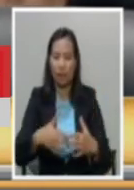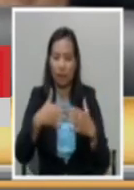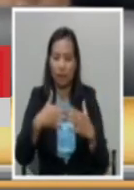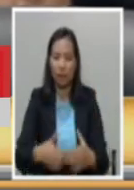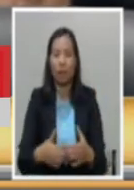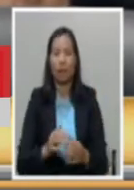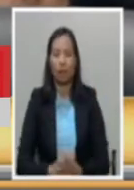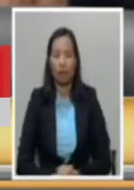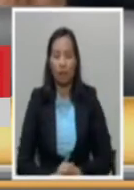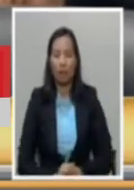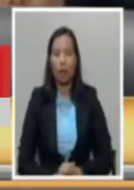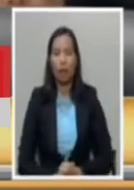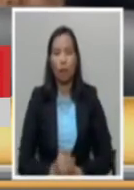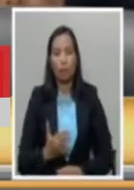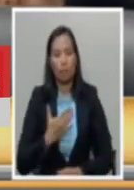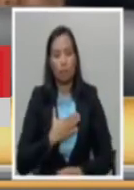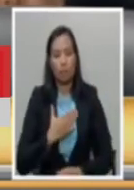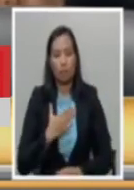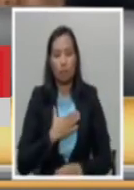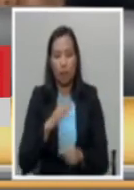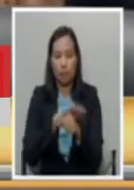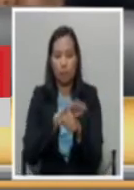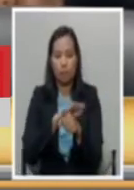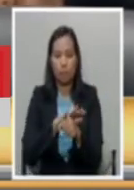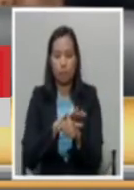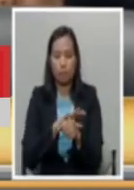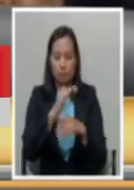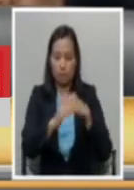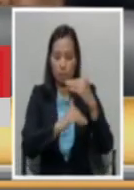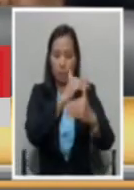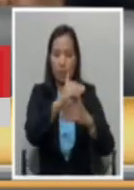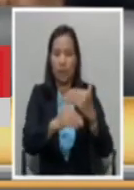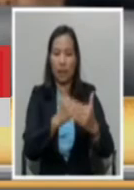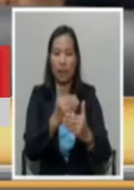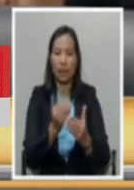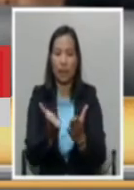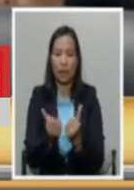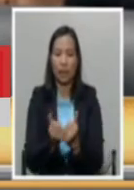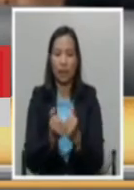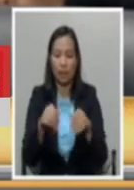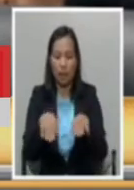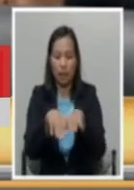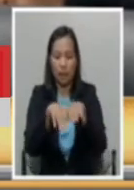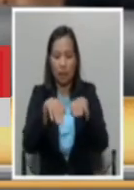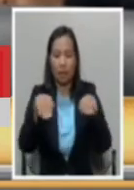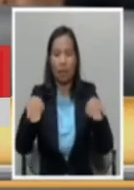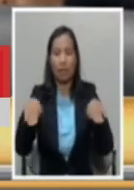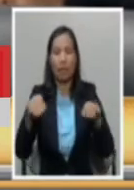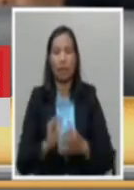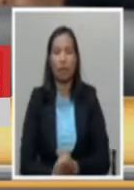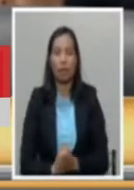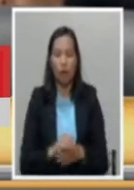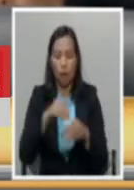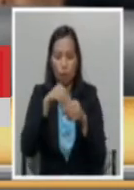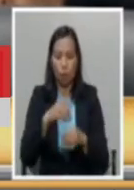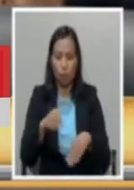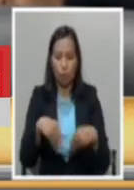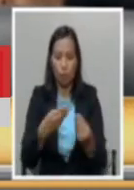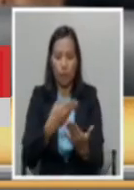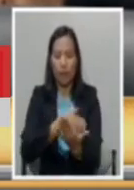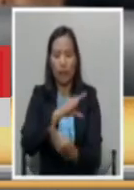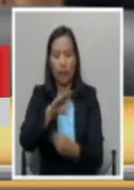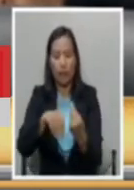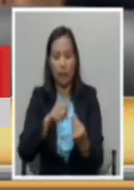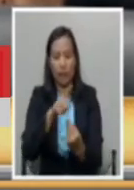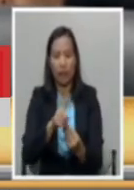นั้นเขาพอมีศักยภาพที่พอจะรักษาสถานภาพของความเป็นอยู่ทางเศรษฐกิจไว้